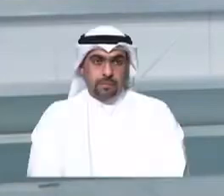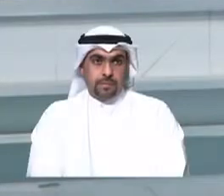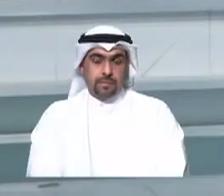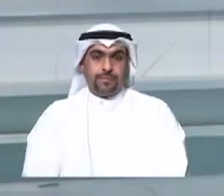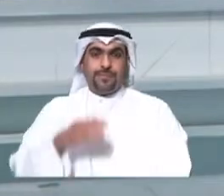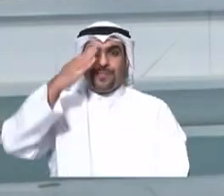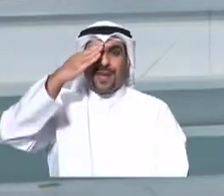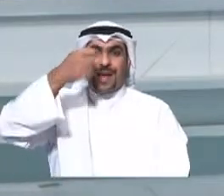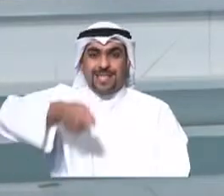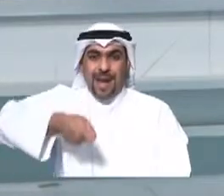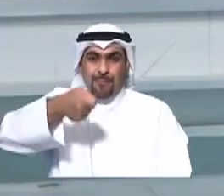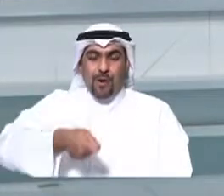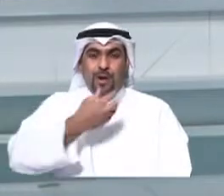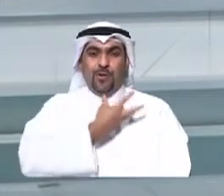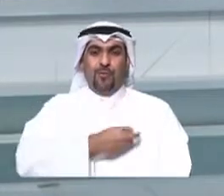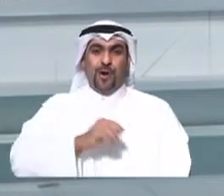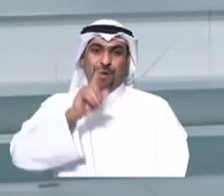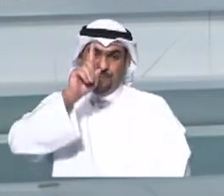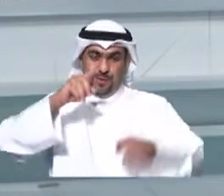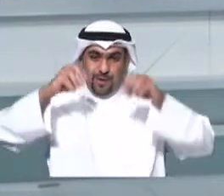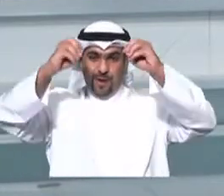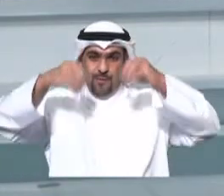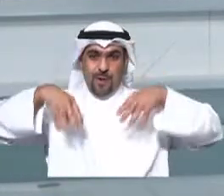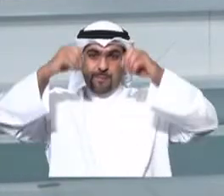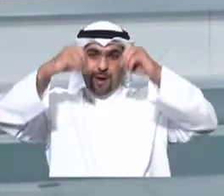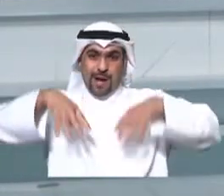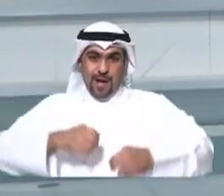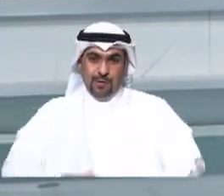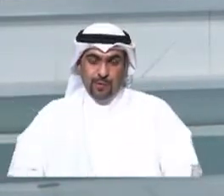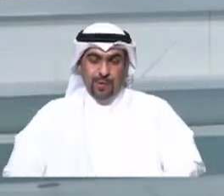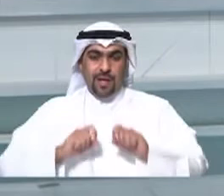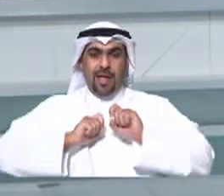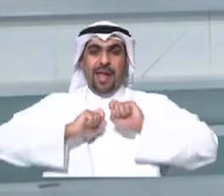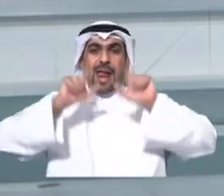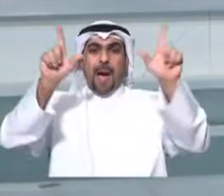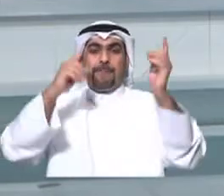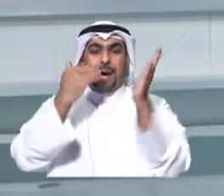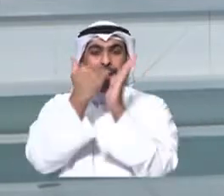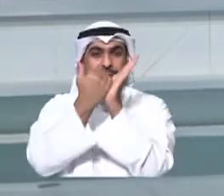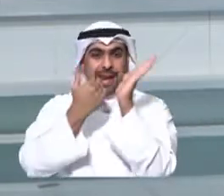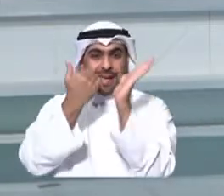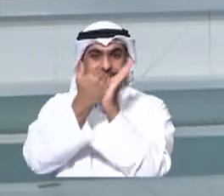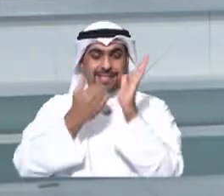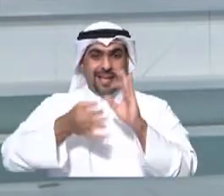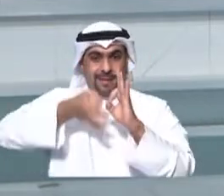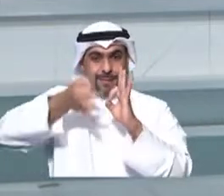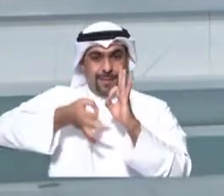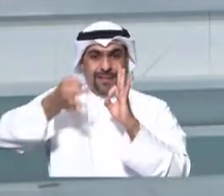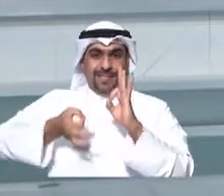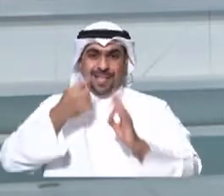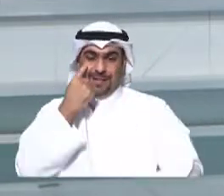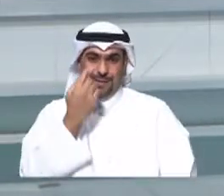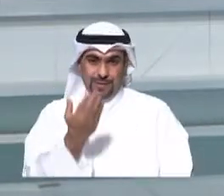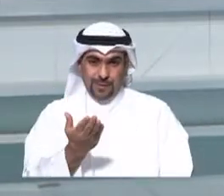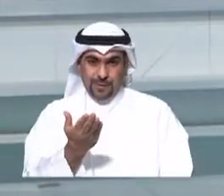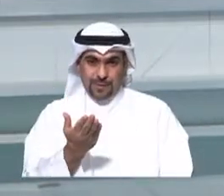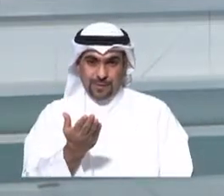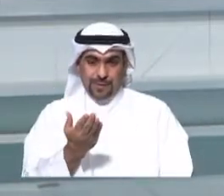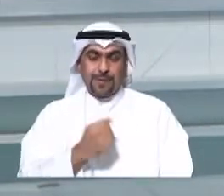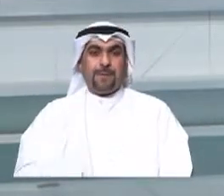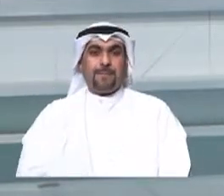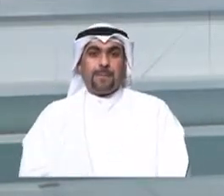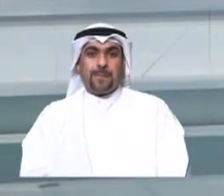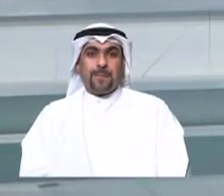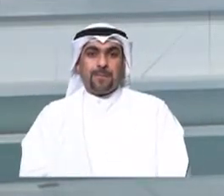السلام عليكم ورحمة الله وبركاته. بعد عناوين اقتصادية ننتقل وإياكم إلى تفاصيلها. ففي أفق انفتاحها على العديد